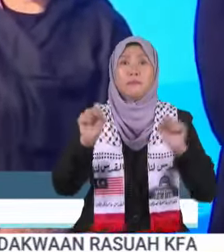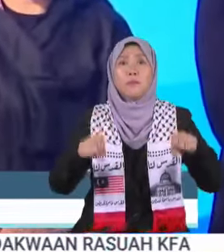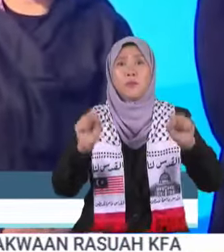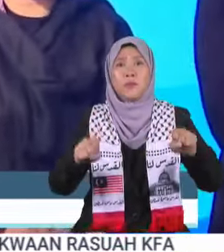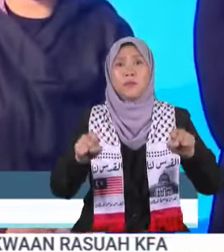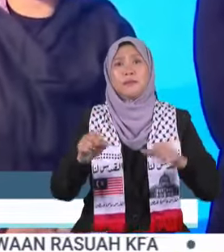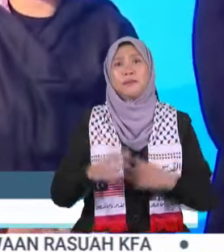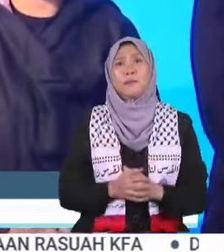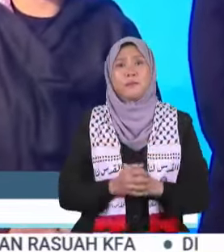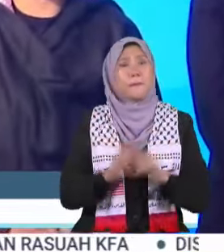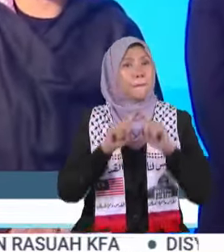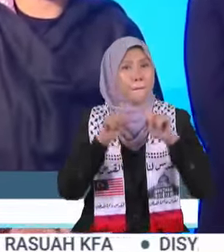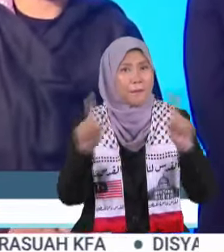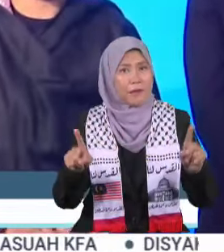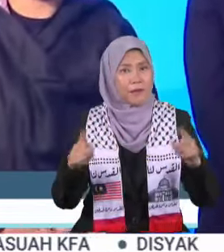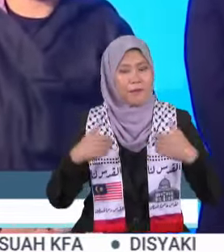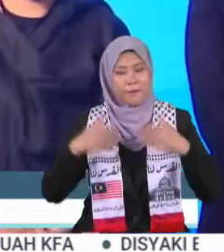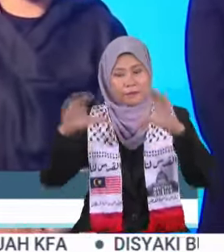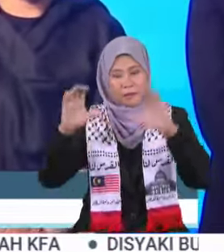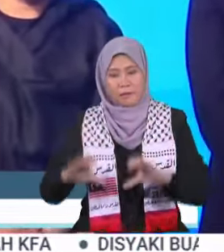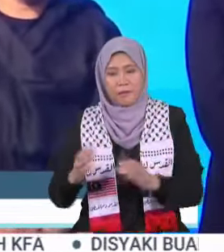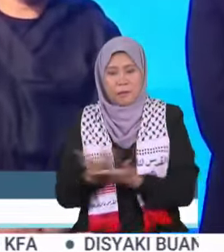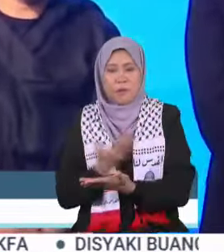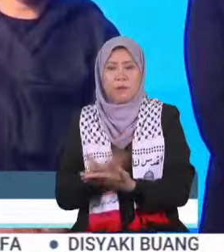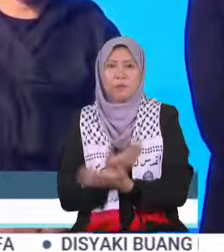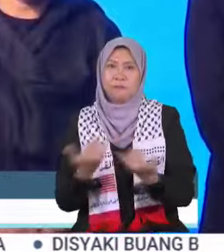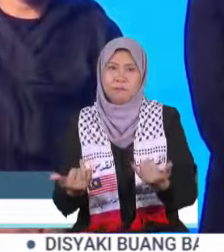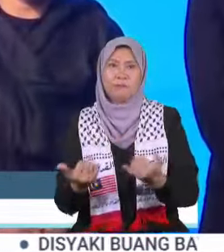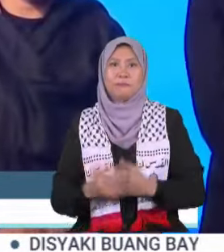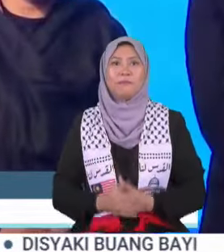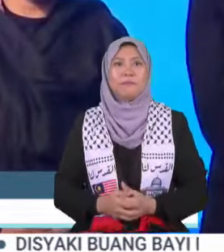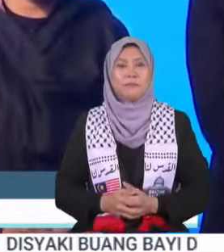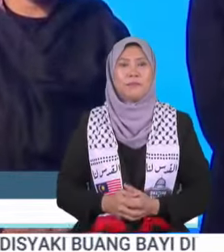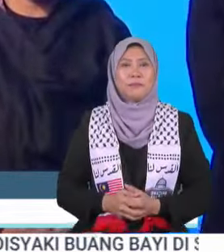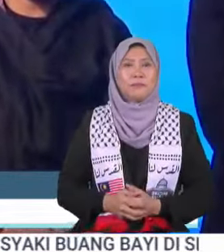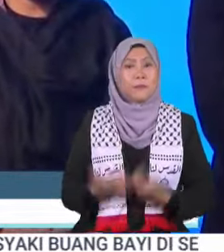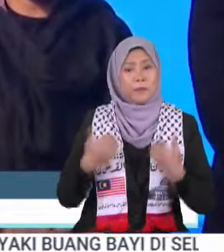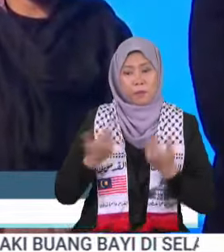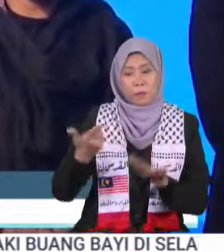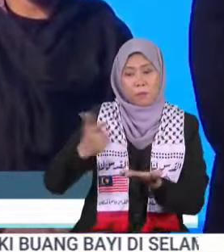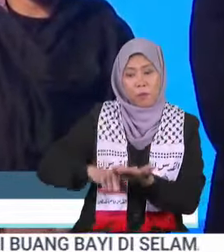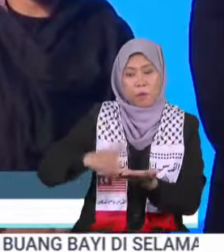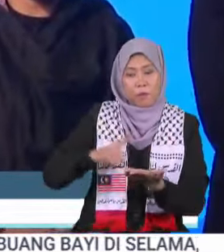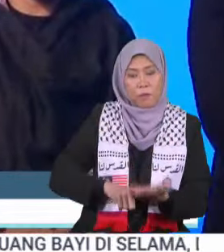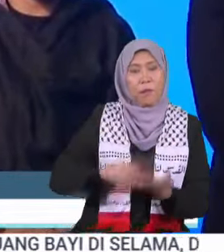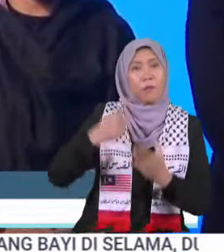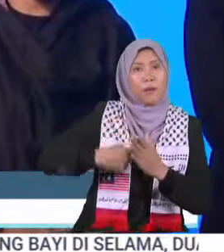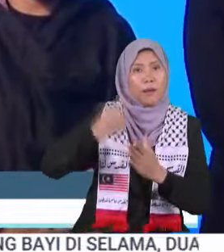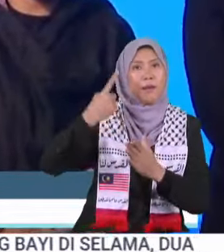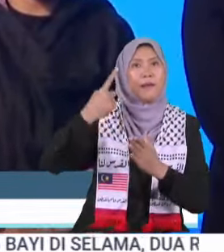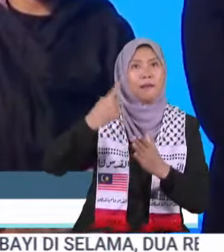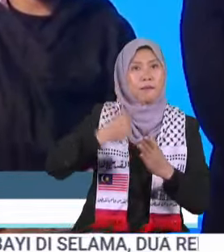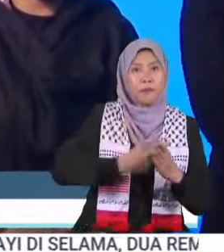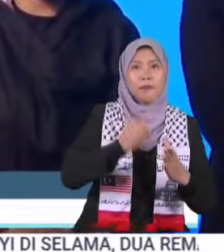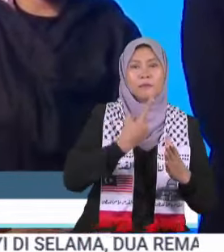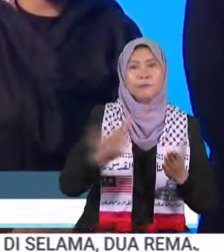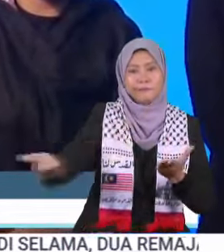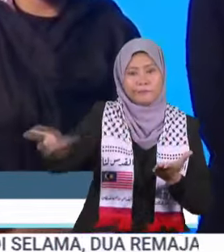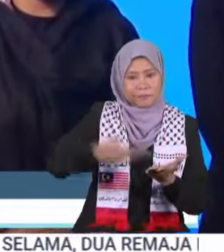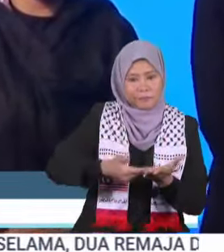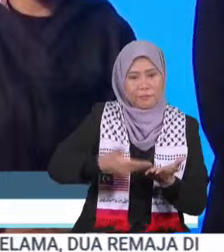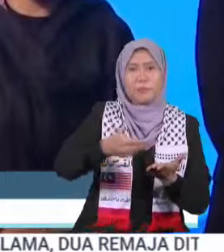dibolehkan tetapi ada kaedah baru kita nak perkenalkan mesti ada laporan bulanan Apa